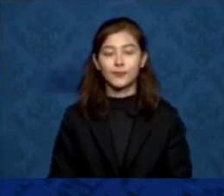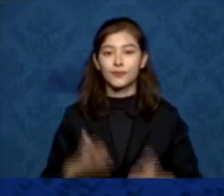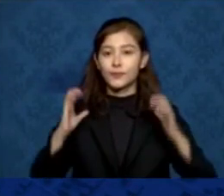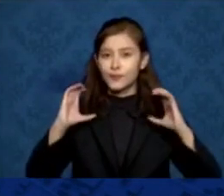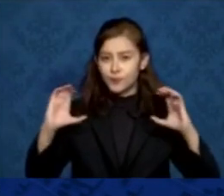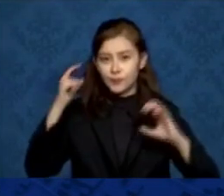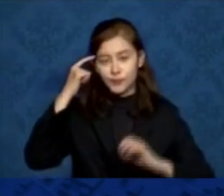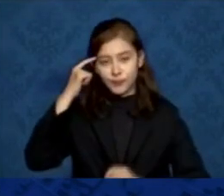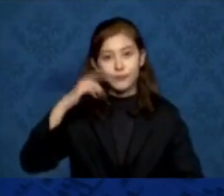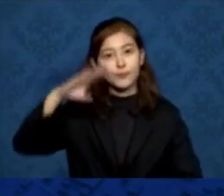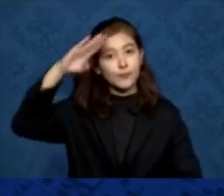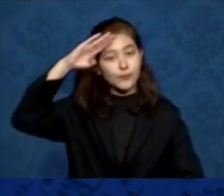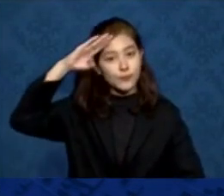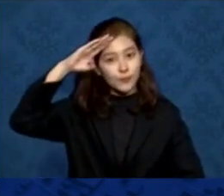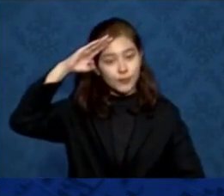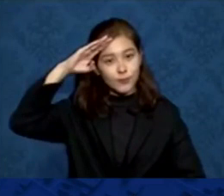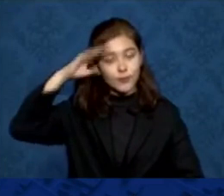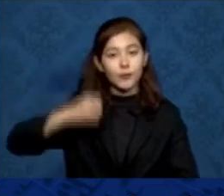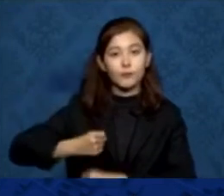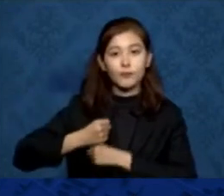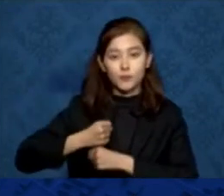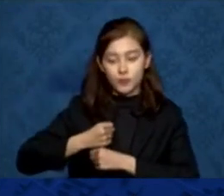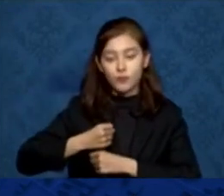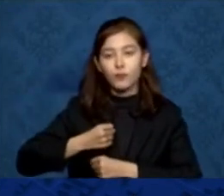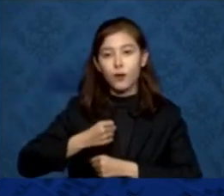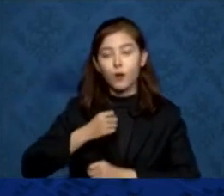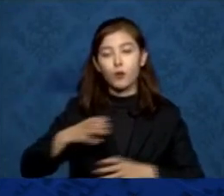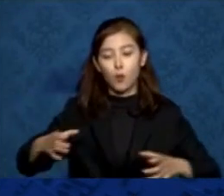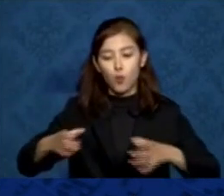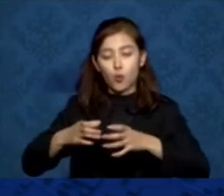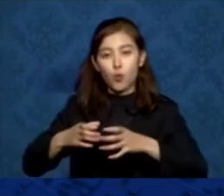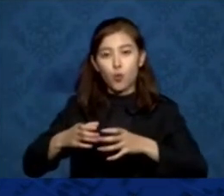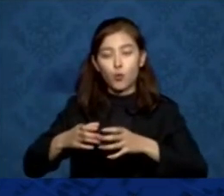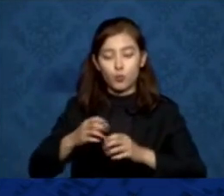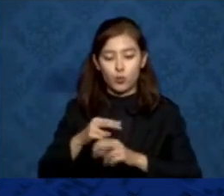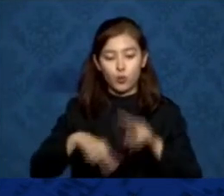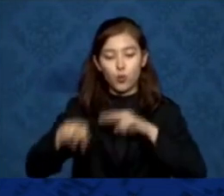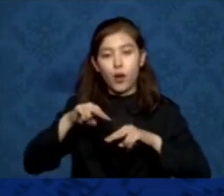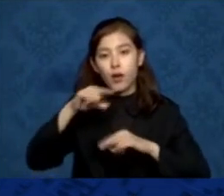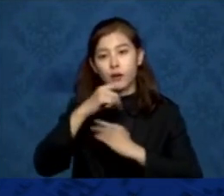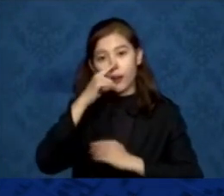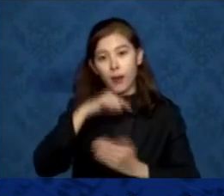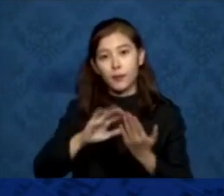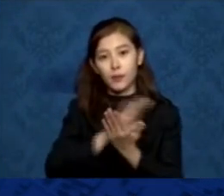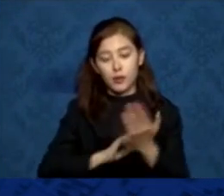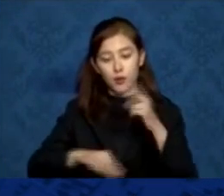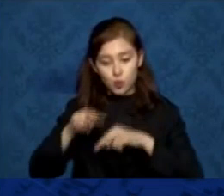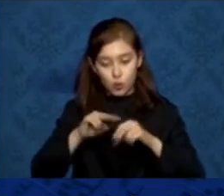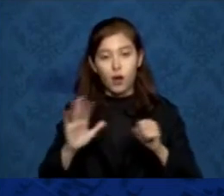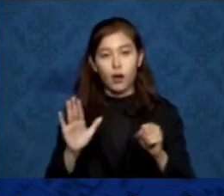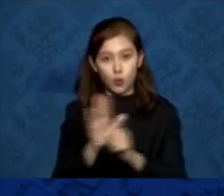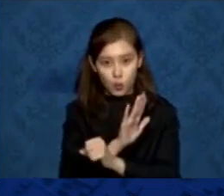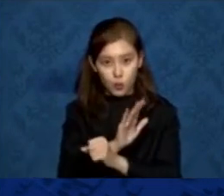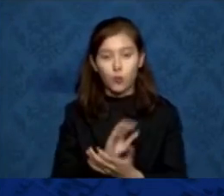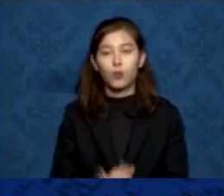2,787,700,000 บาทนะครับแล้วก็เป็นการกู้เพื่อชดเชยการขาดดุลกว่า 693,000 ล้านบาทซึ่งแม้ว่างบประมาณรายจ่ายปีนี้